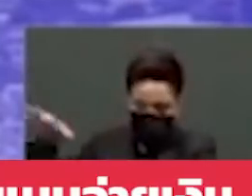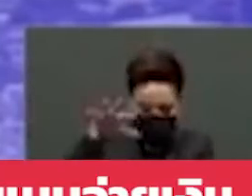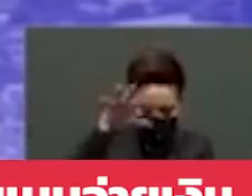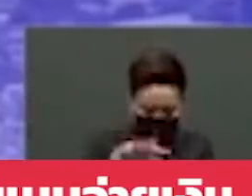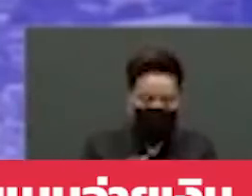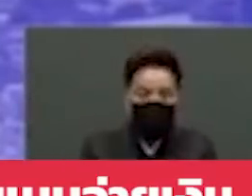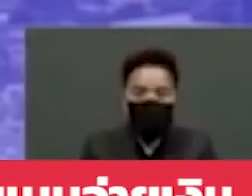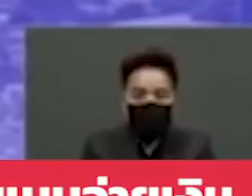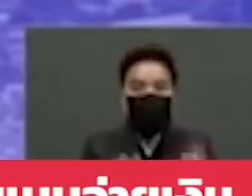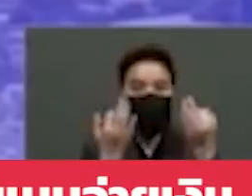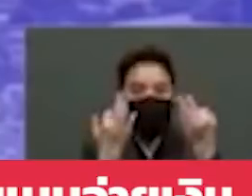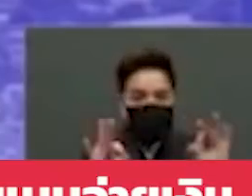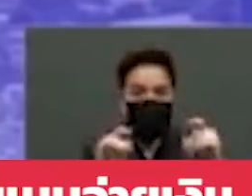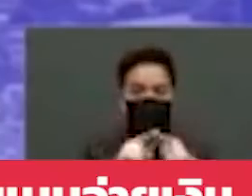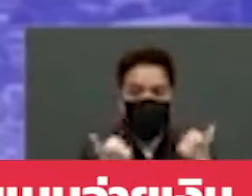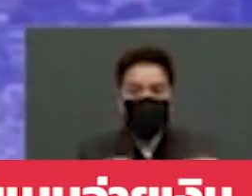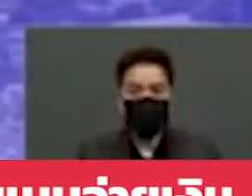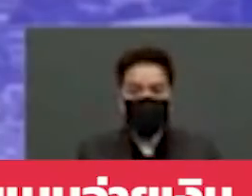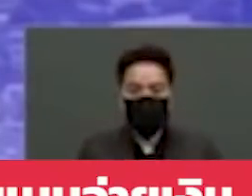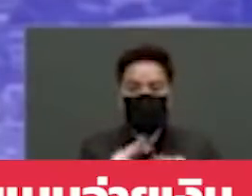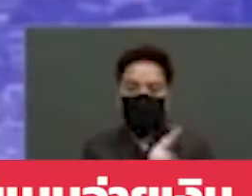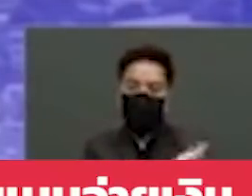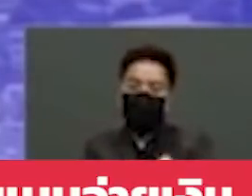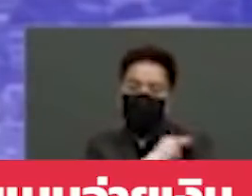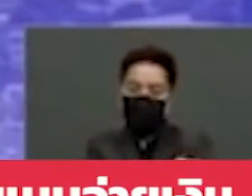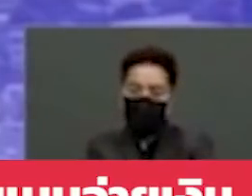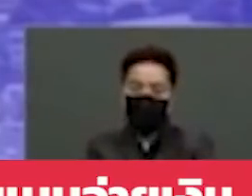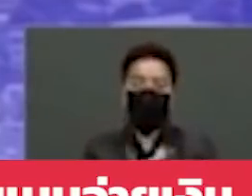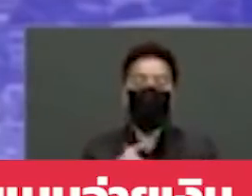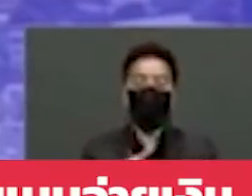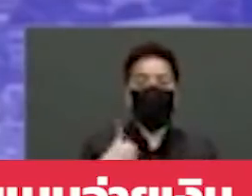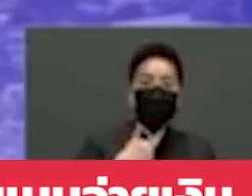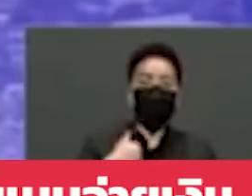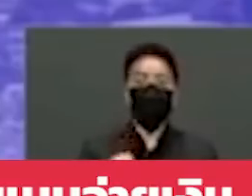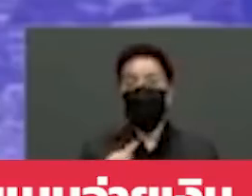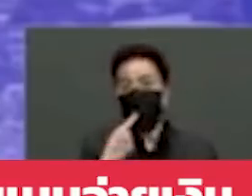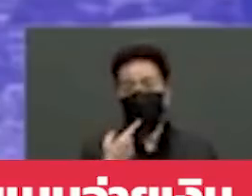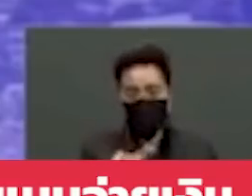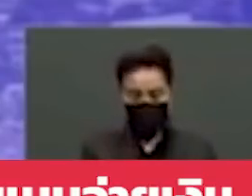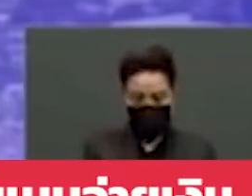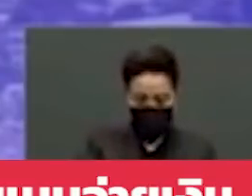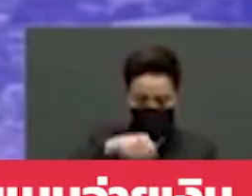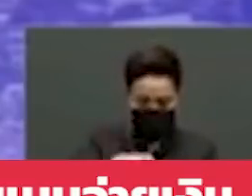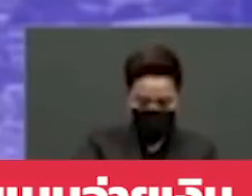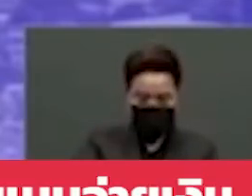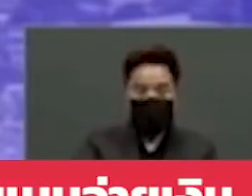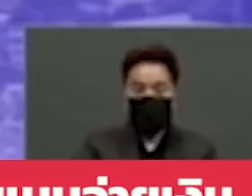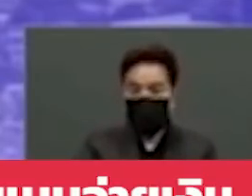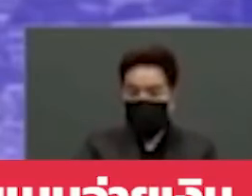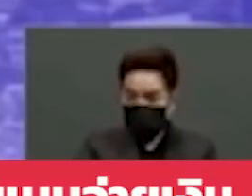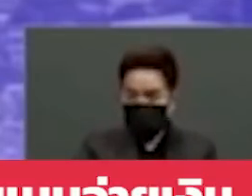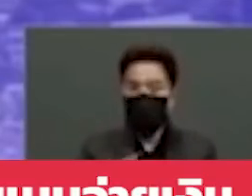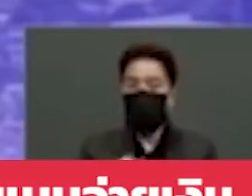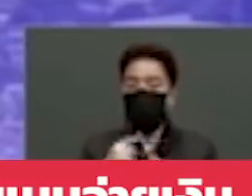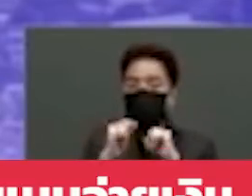ในมการลงนามสัญญาและติดต่อตัวยืนยันว่าทางบริษัทไฟเซอร์จะจัดส่งให้ภายในไตรมาส 4ปีนี้ขอให้